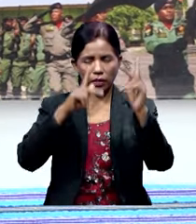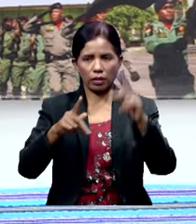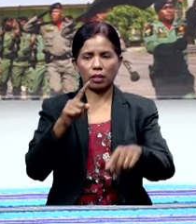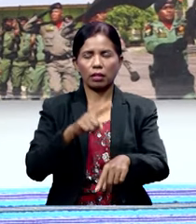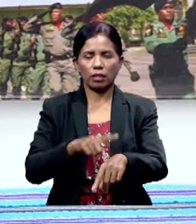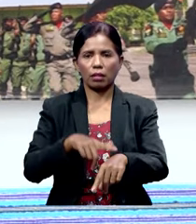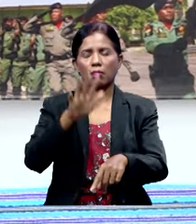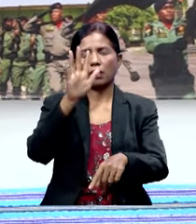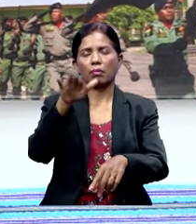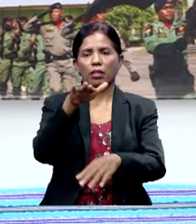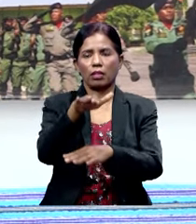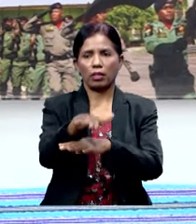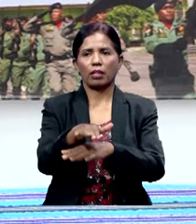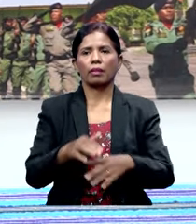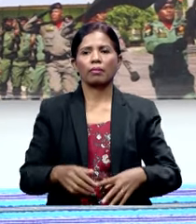hubalon lorai.